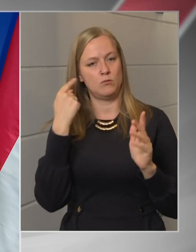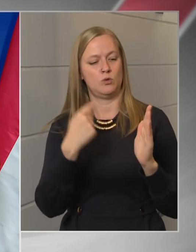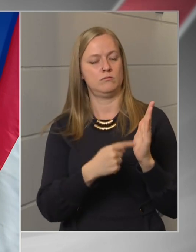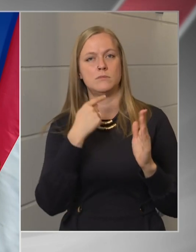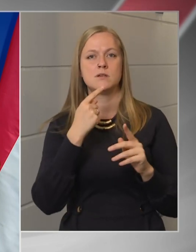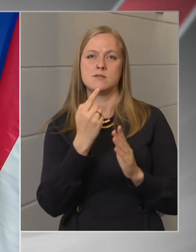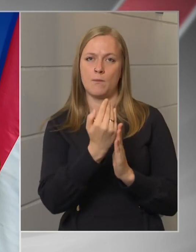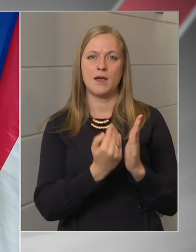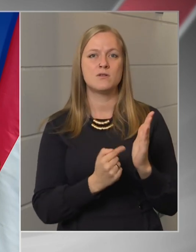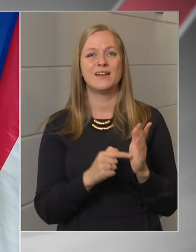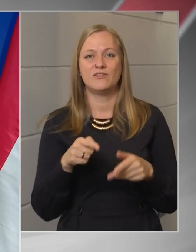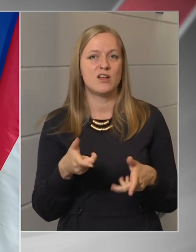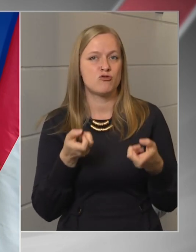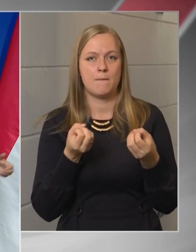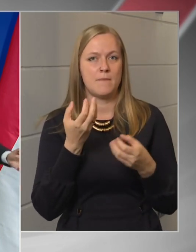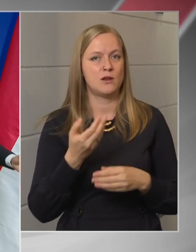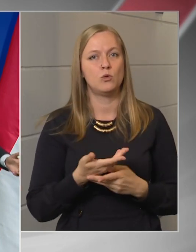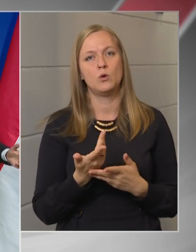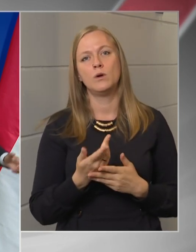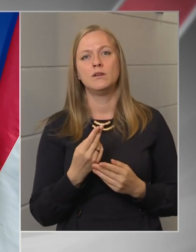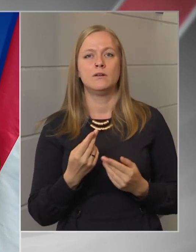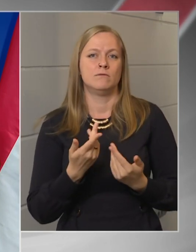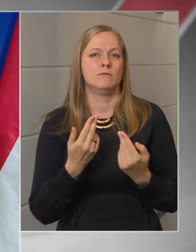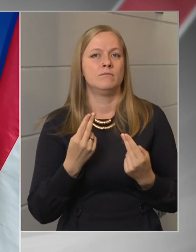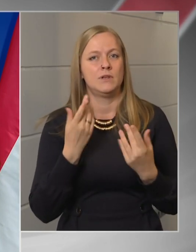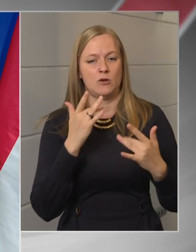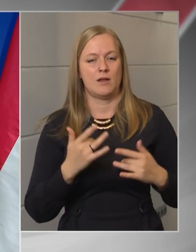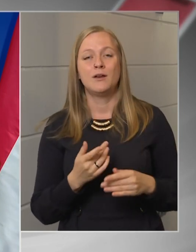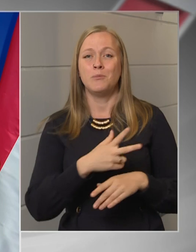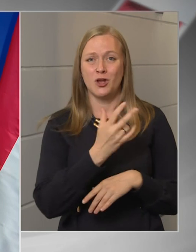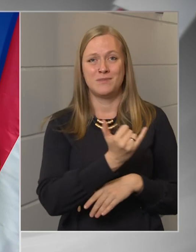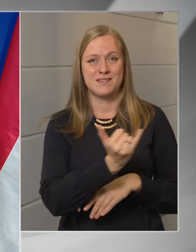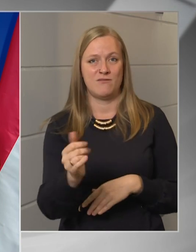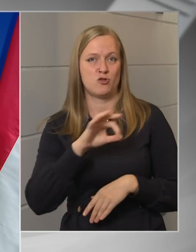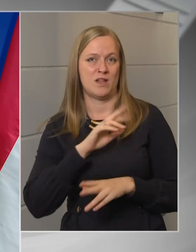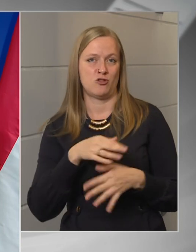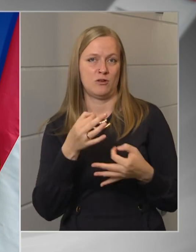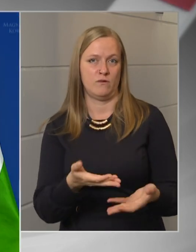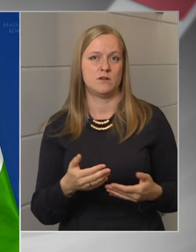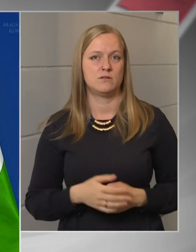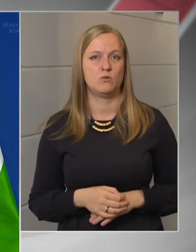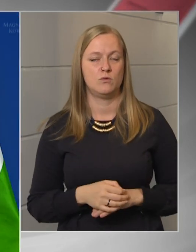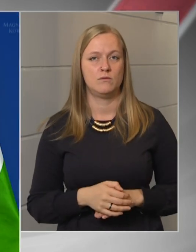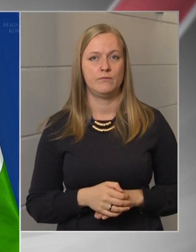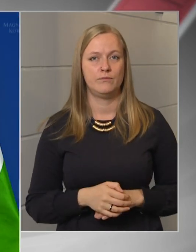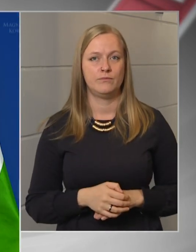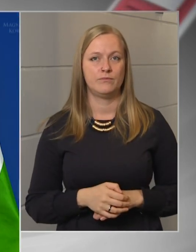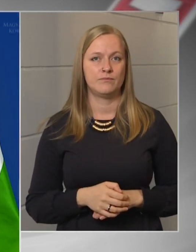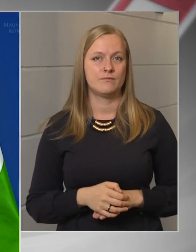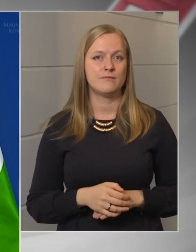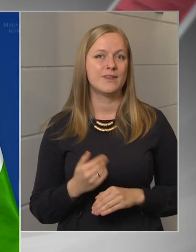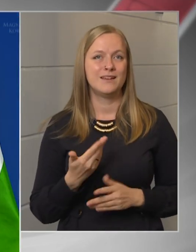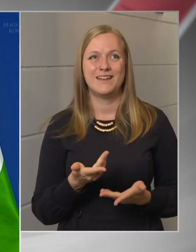merül az, hogy valaki képviselői minőséget tekintettel kap ajándékot, mert még egyszer mondom, hogy egy 30 éves barátságról van szó. Én ezt